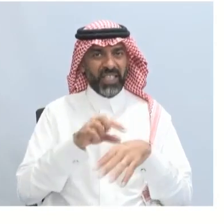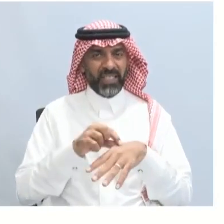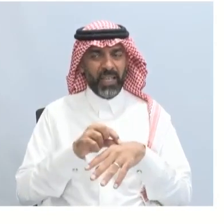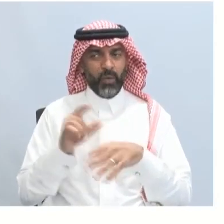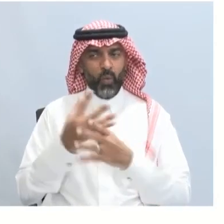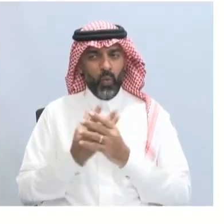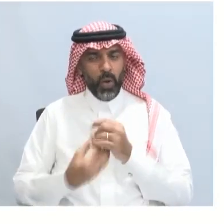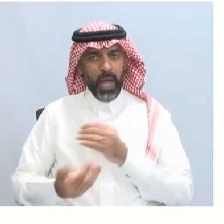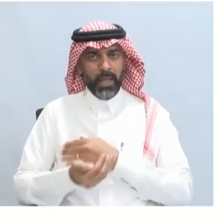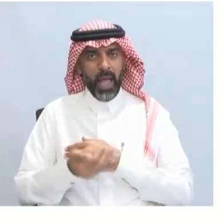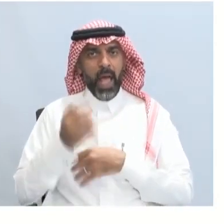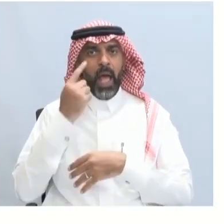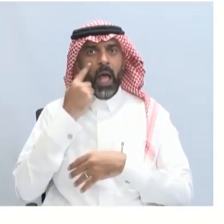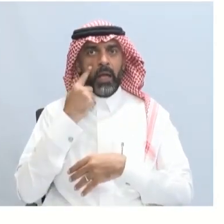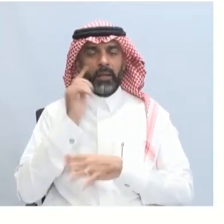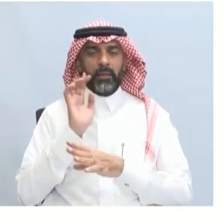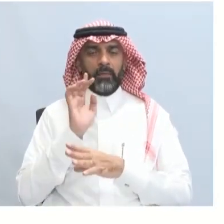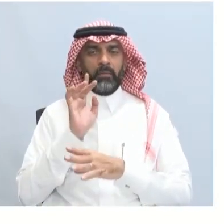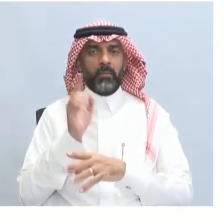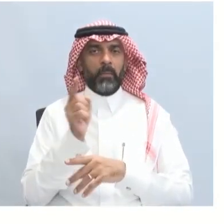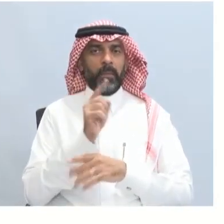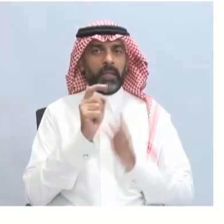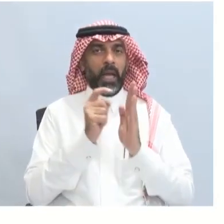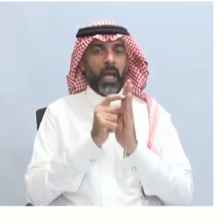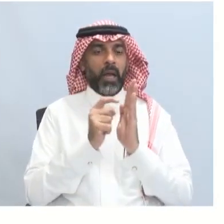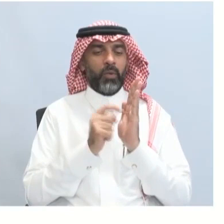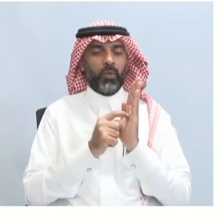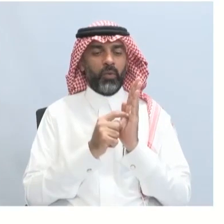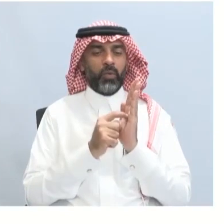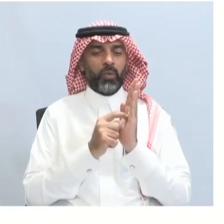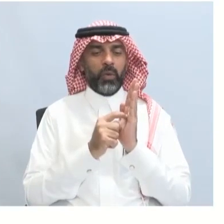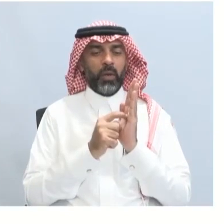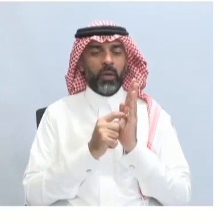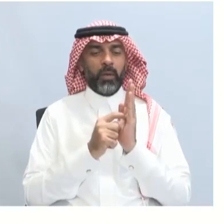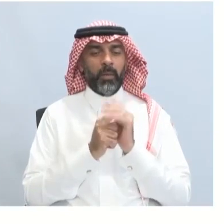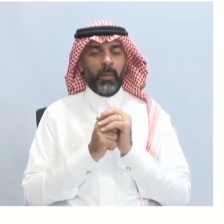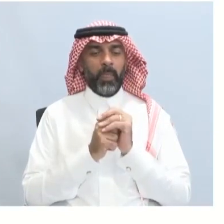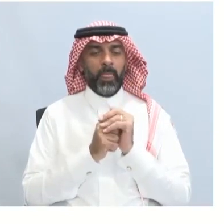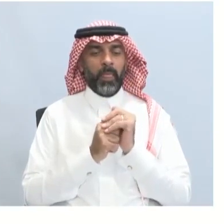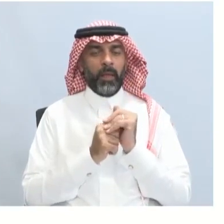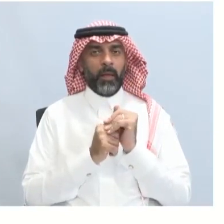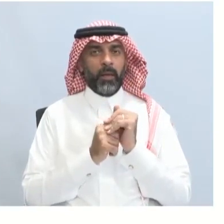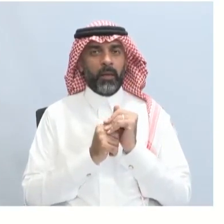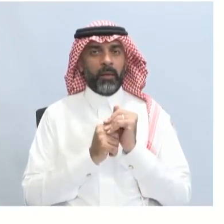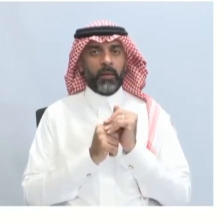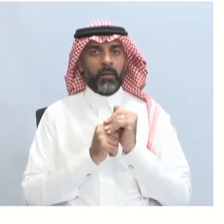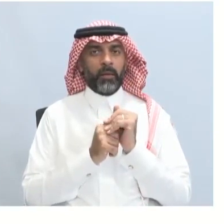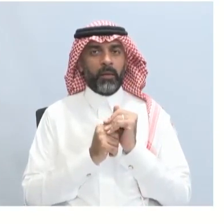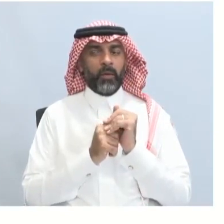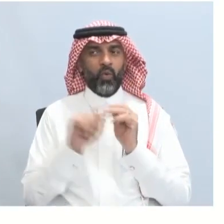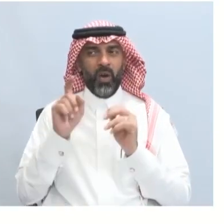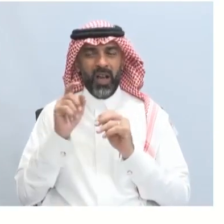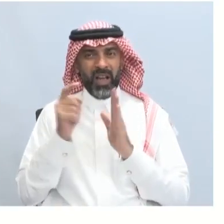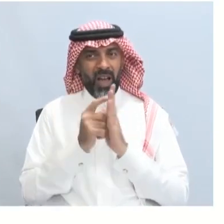القانون هنا في الاصل هذا انه يبتدى شخصيه الانسان بولادته حيا لكن القانون خرج عن هذا الاصل هناك